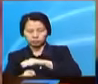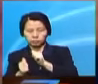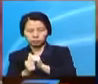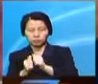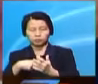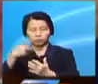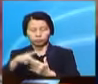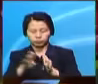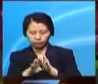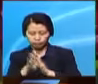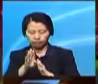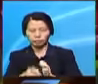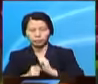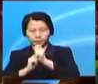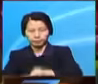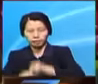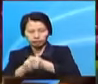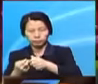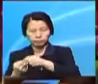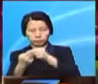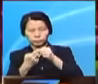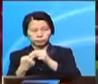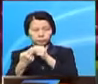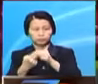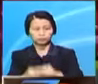menerusi projek pembangunan pertanian bersepadu.